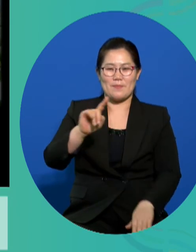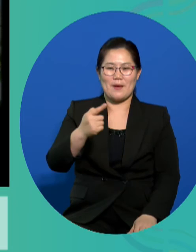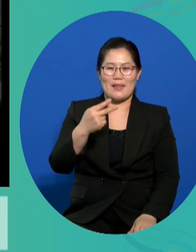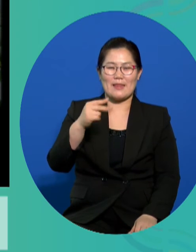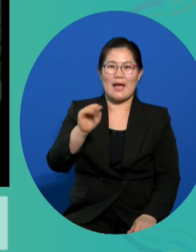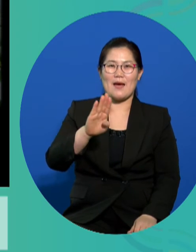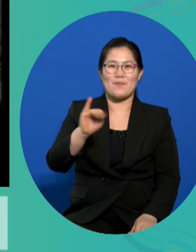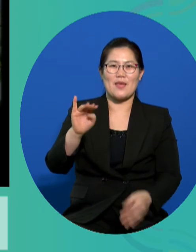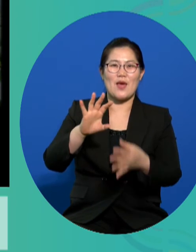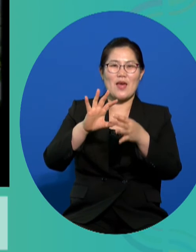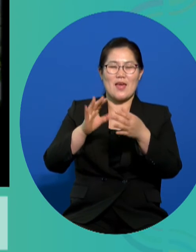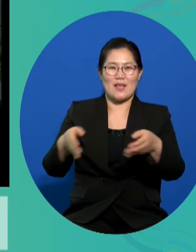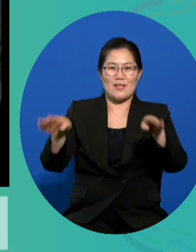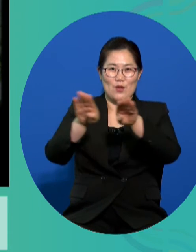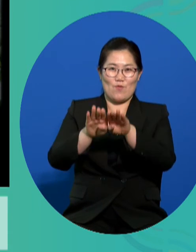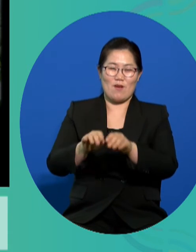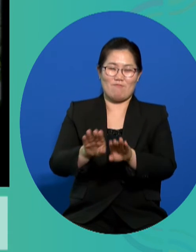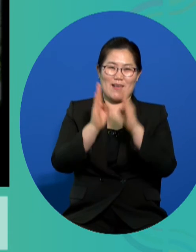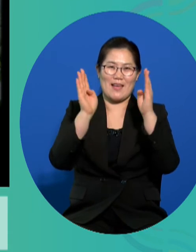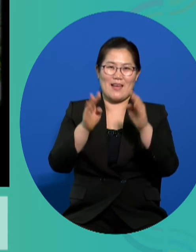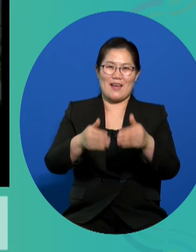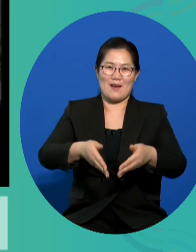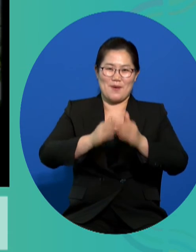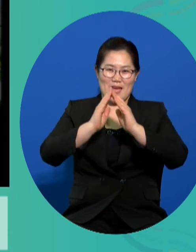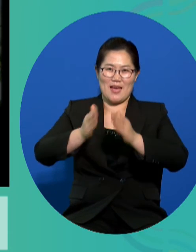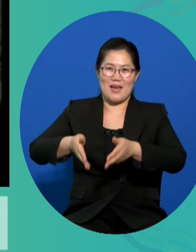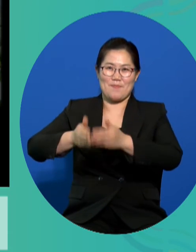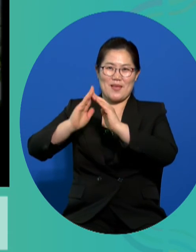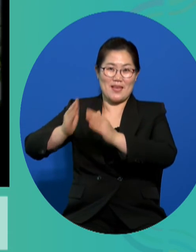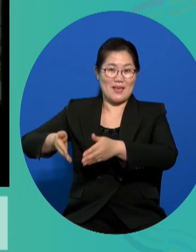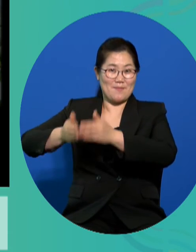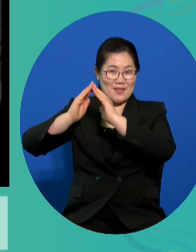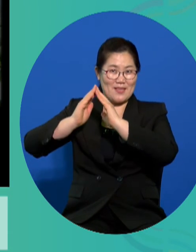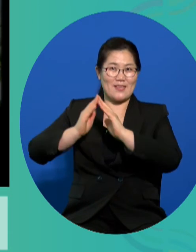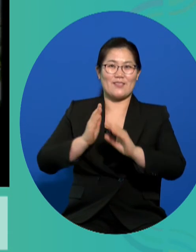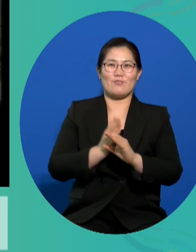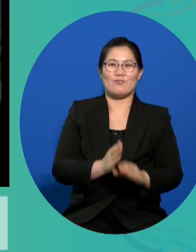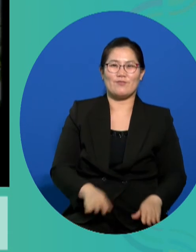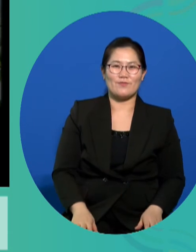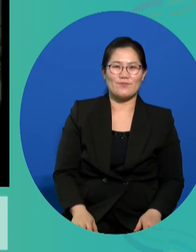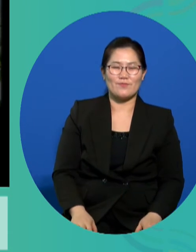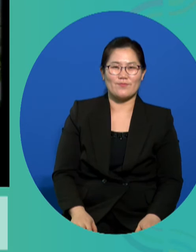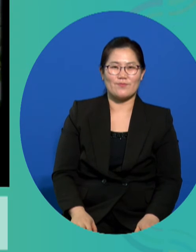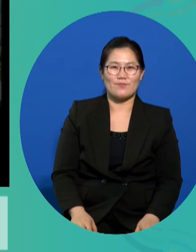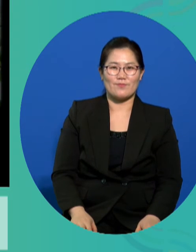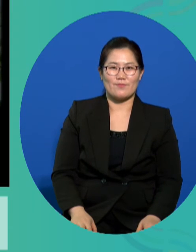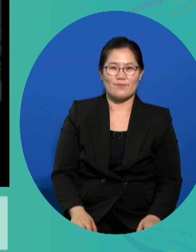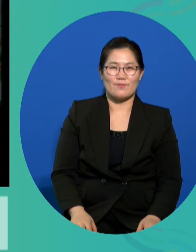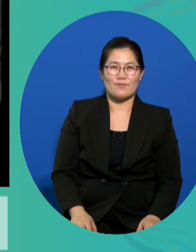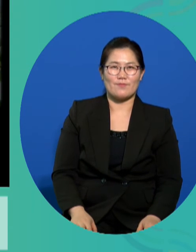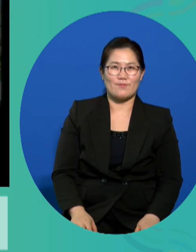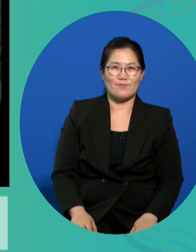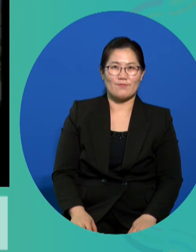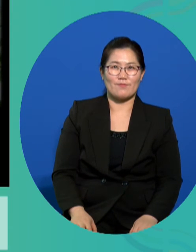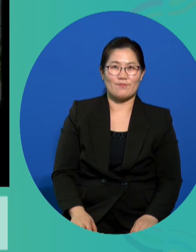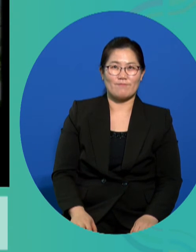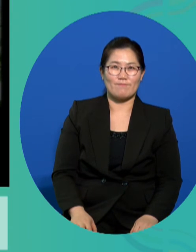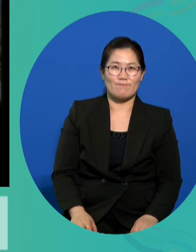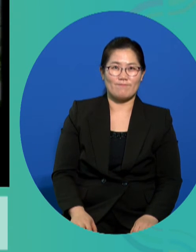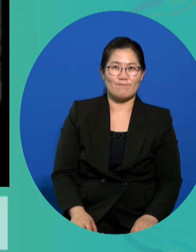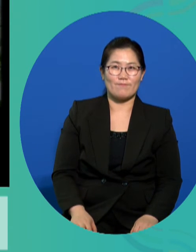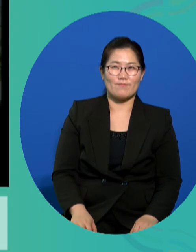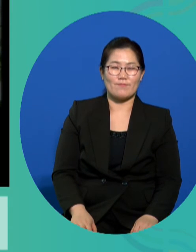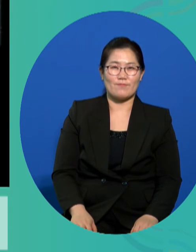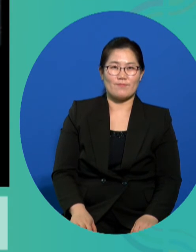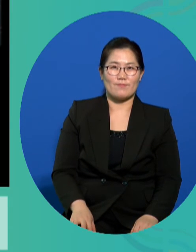그런 사업입니다. 올림픽, 패럴림픽 이후에 포스트 패럴림픽 유산으로서 우리가 충분히 이야기할